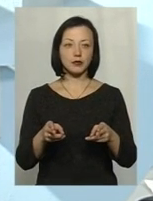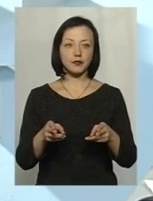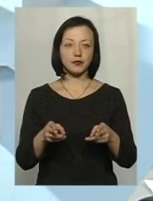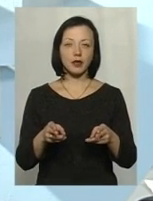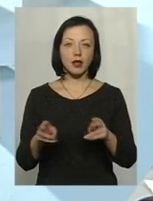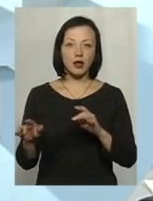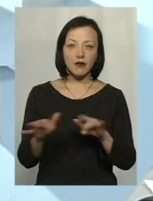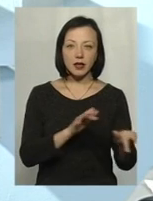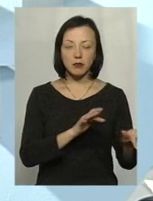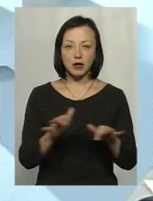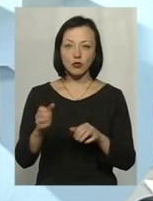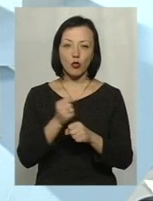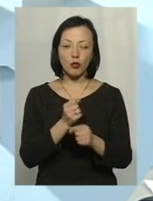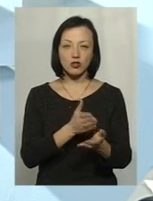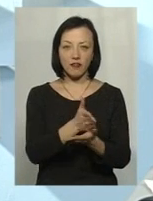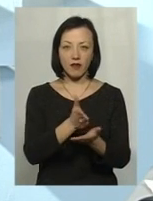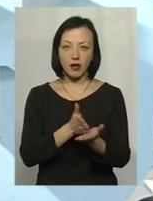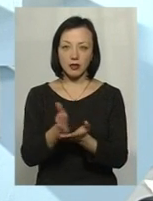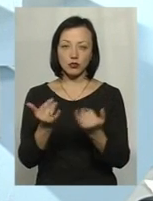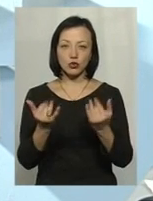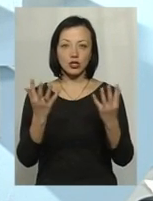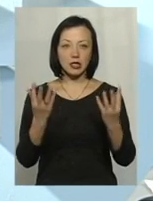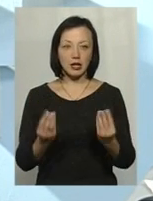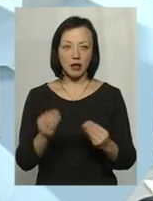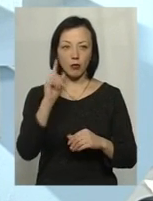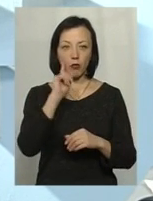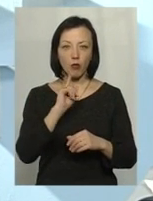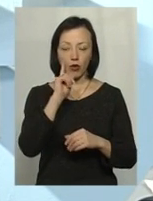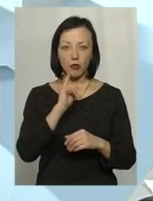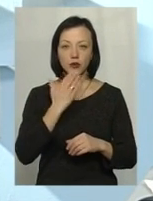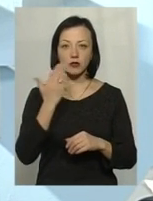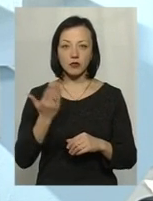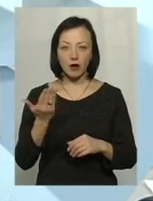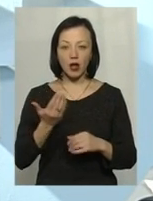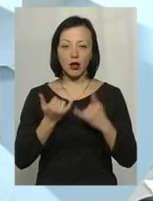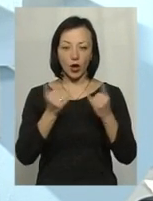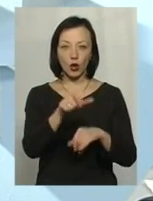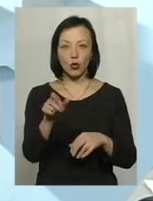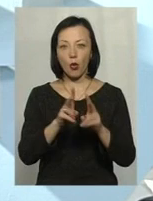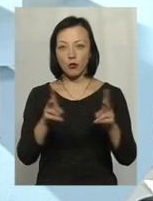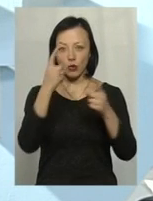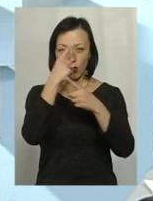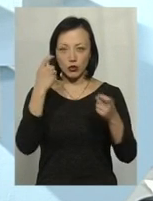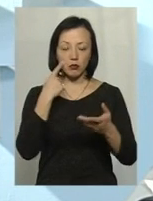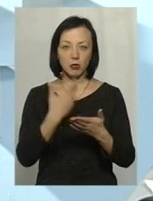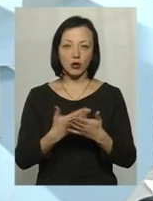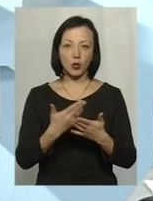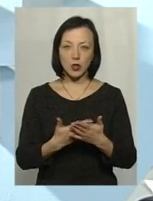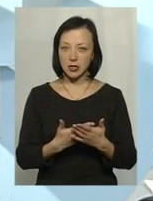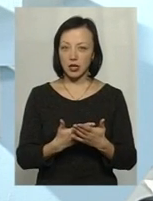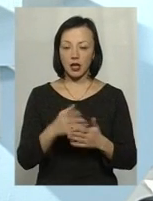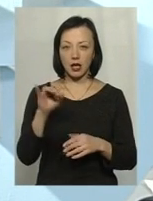Відпрацьовуємо відповідні робочі версії, і на сьогоднішній день поки прозвітувати громадськість, що комусь оголошена підозра